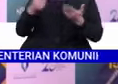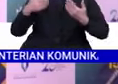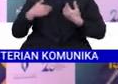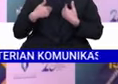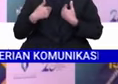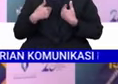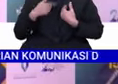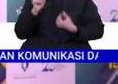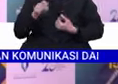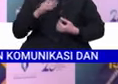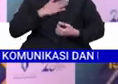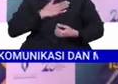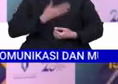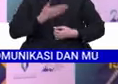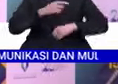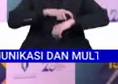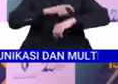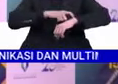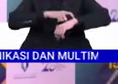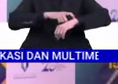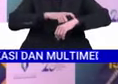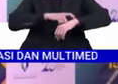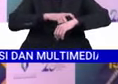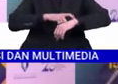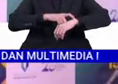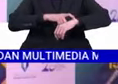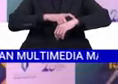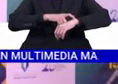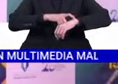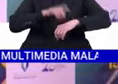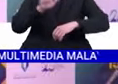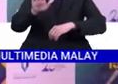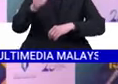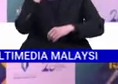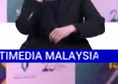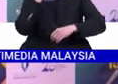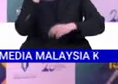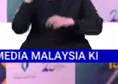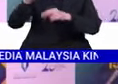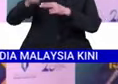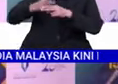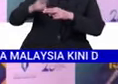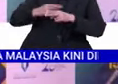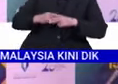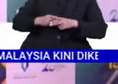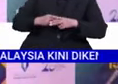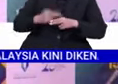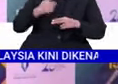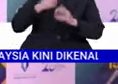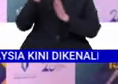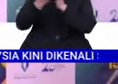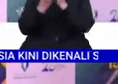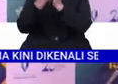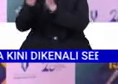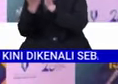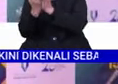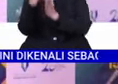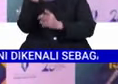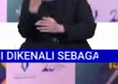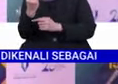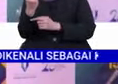kena mengorbankan sedikit masuk yang Anda tidur Itulah jadi ada jihadiyah saya tidur empat jam lima jam